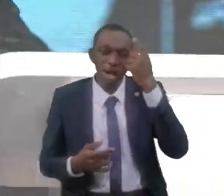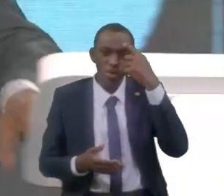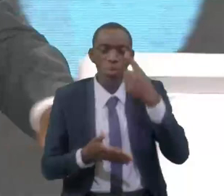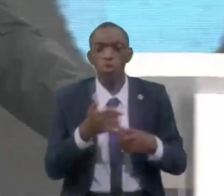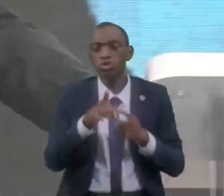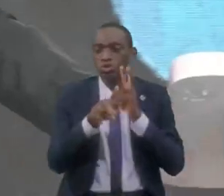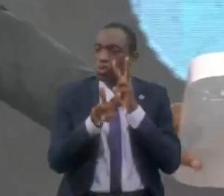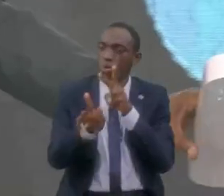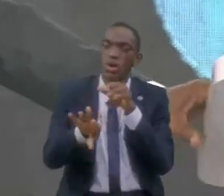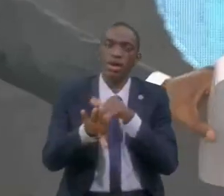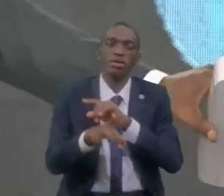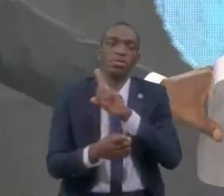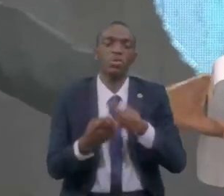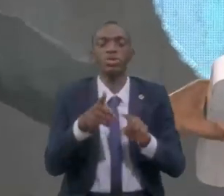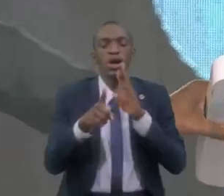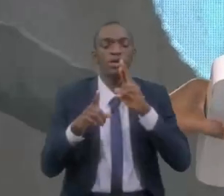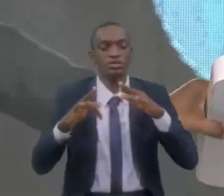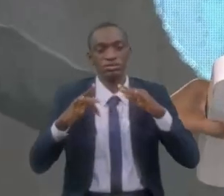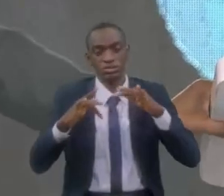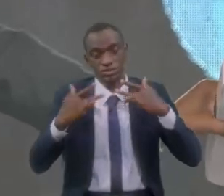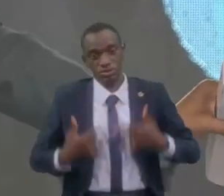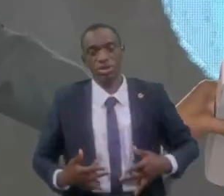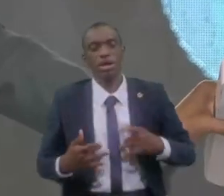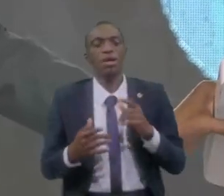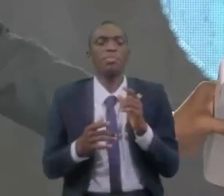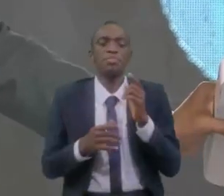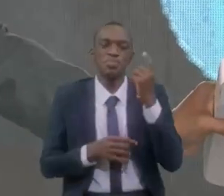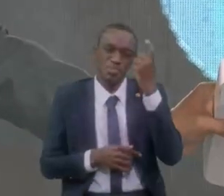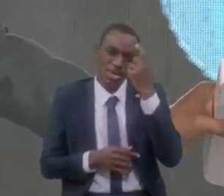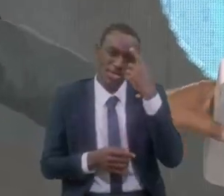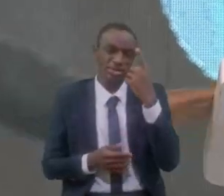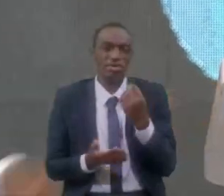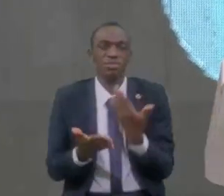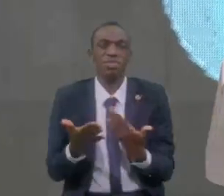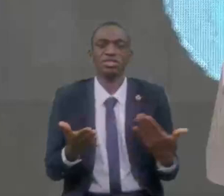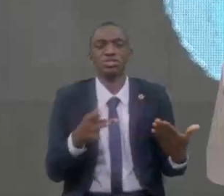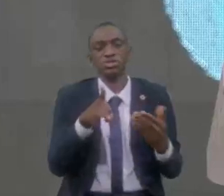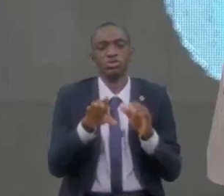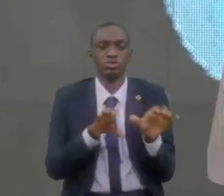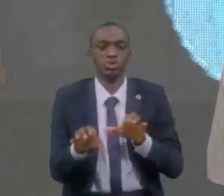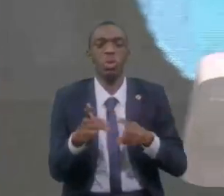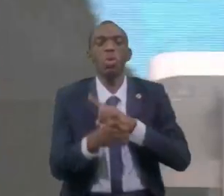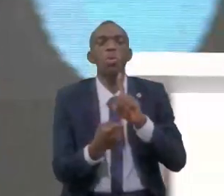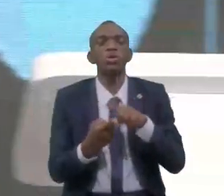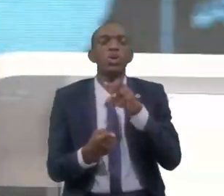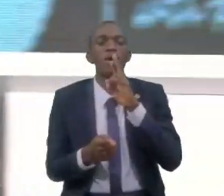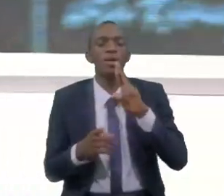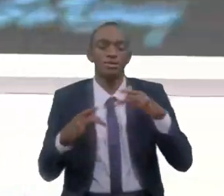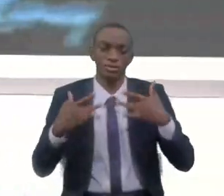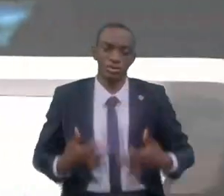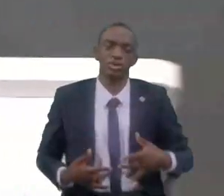Faites attention à ce que vous regardez quand vous êtes découragé. Faites attention aux choses que vous faites quand vous êtes